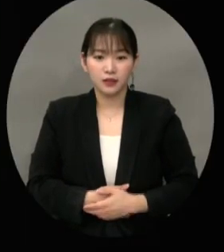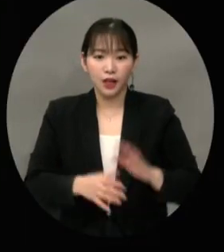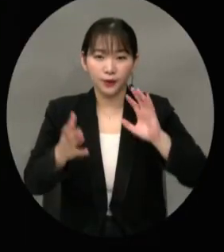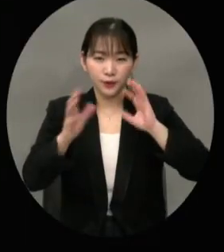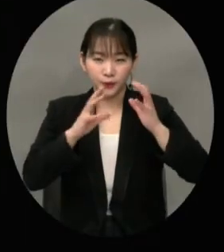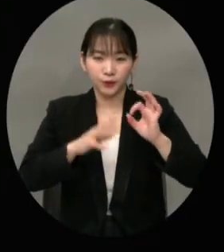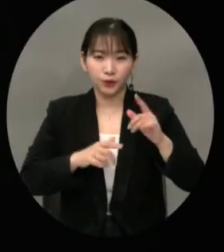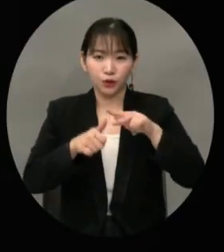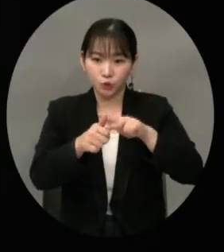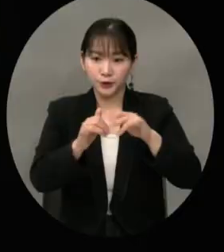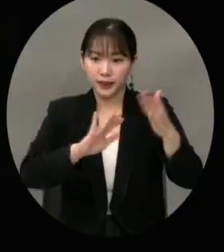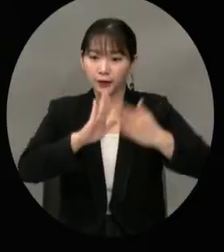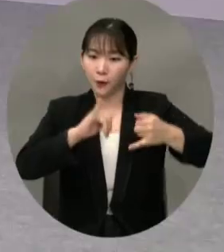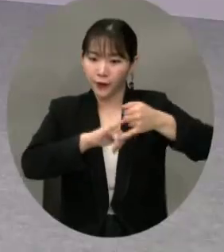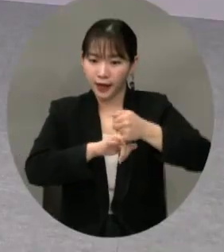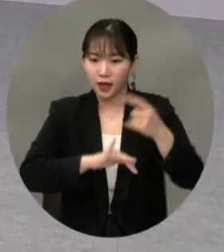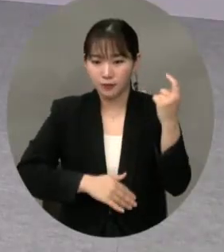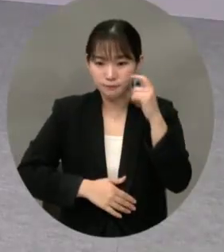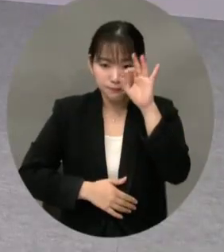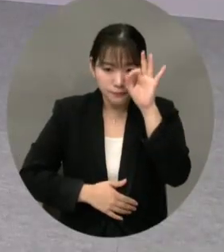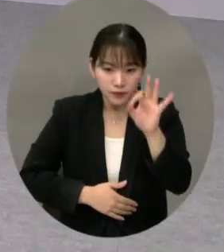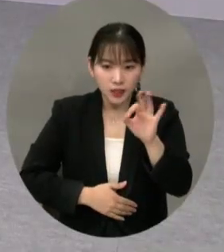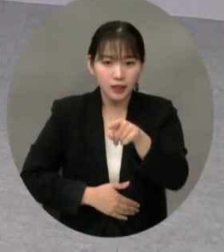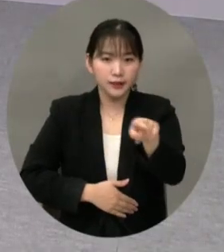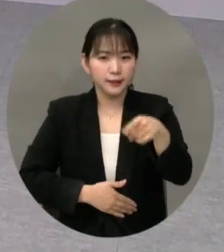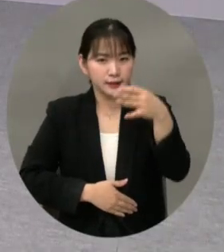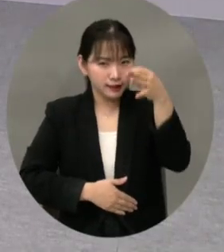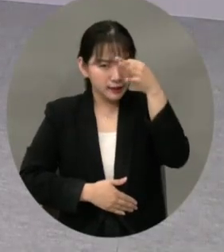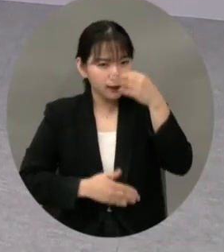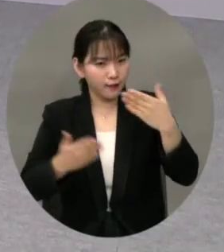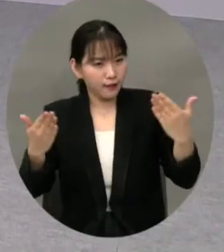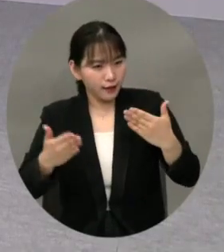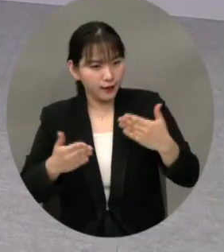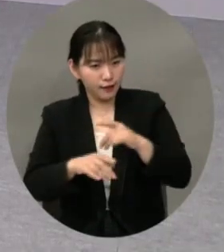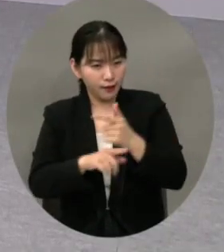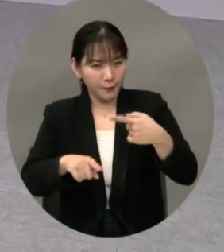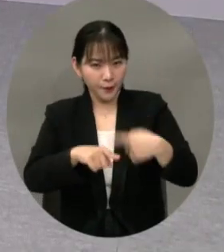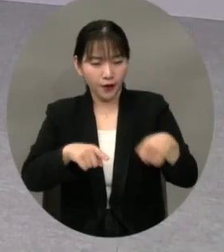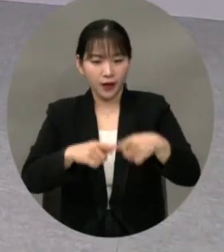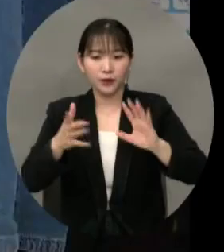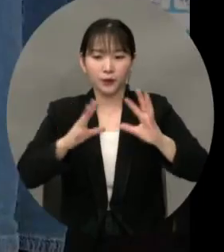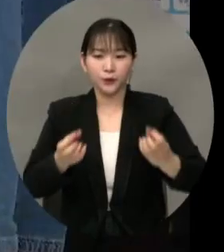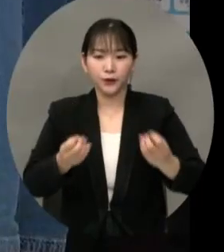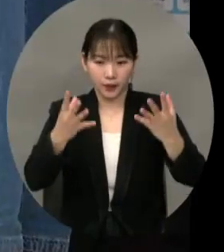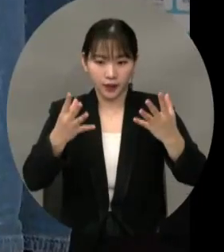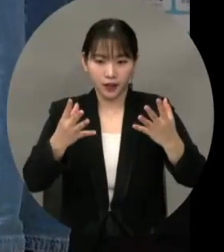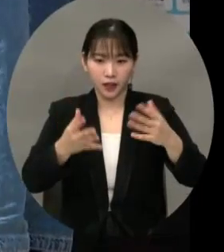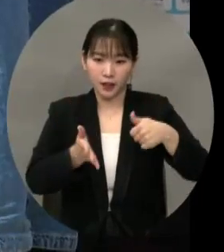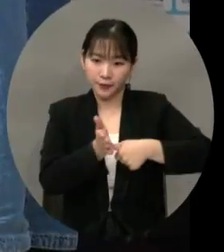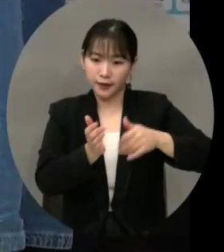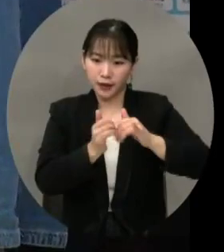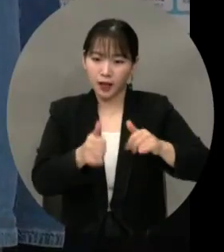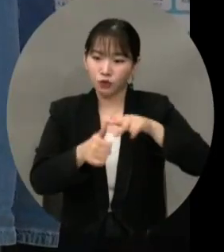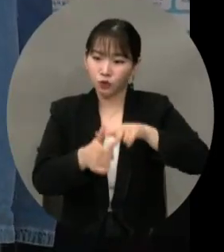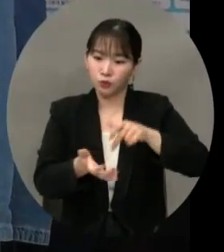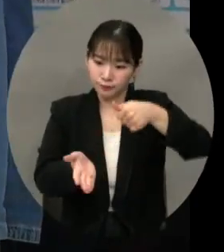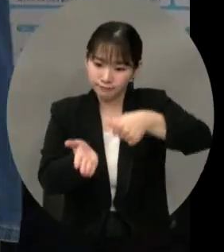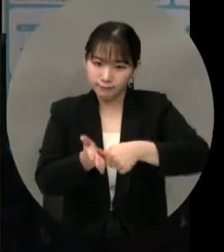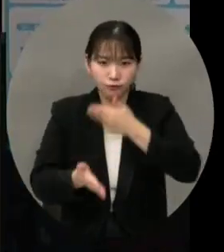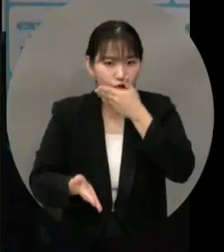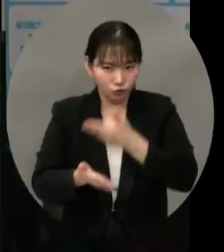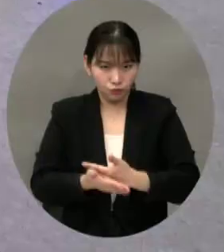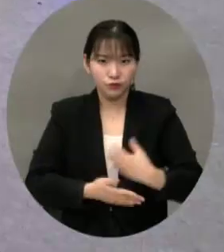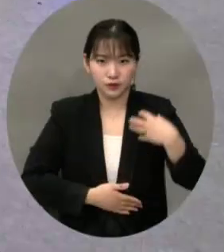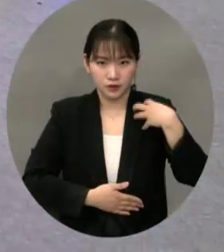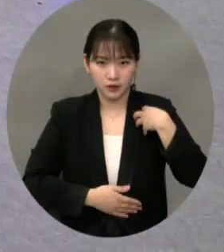토론을 통해 후보자의 공약을 들으며 그들의 능력과 자질을 검증하는 후보자 토론회. 유권자의 후보 선택에 중요한 역할을